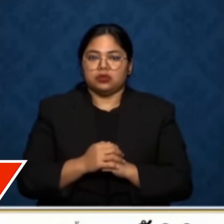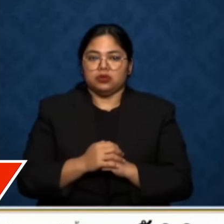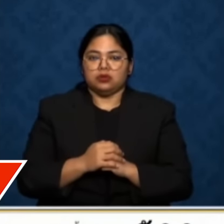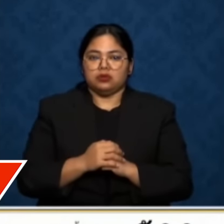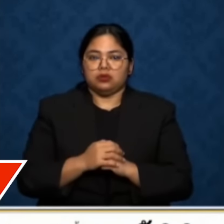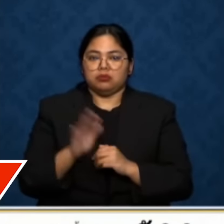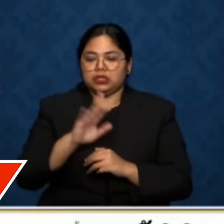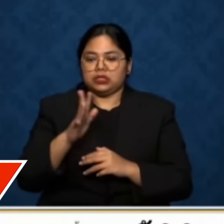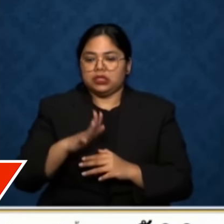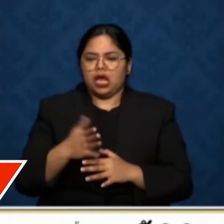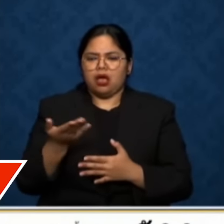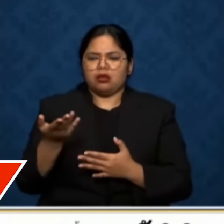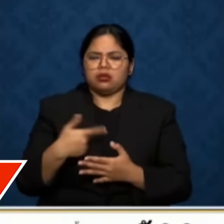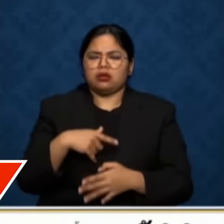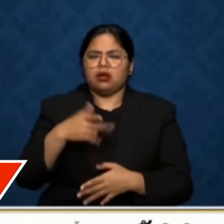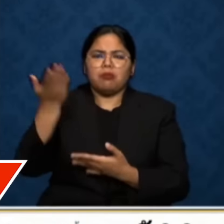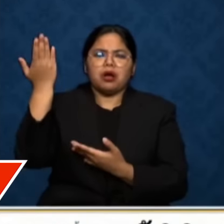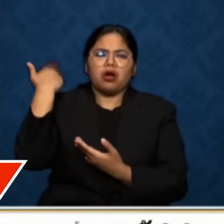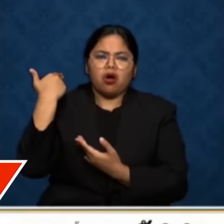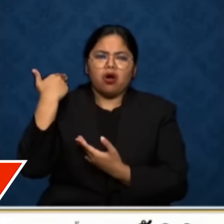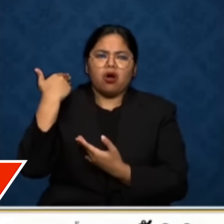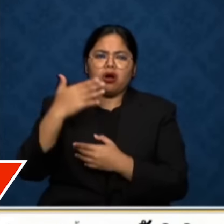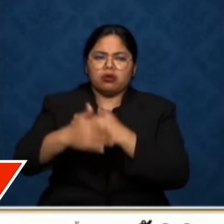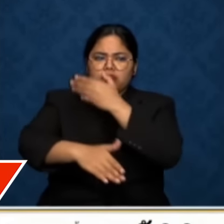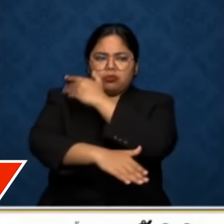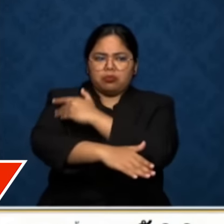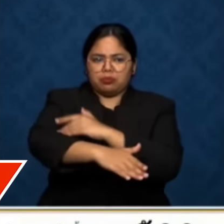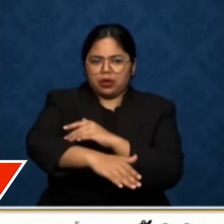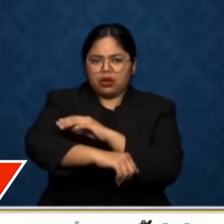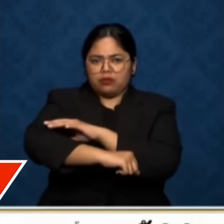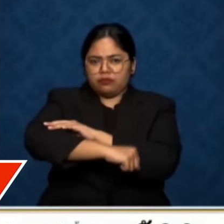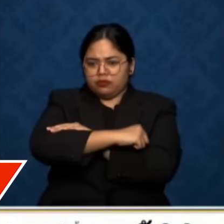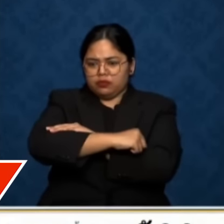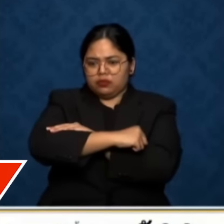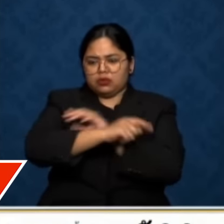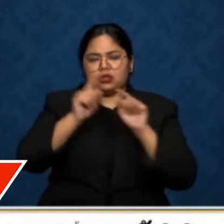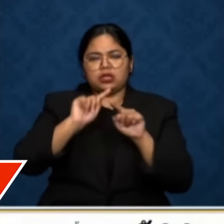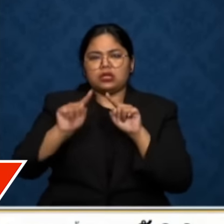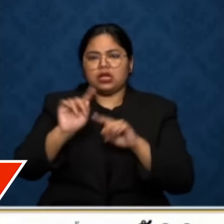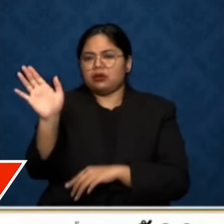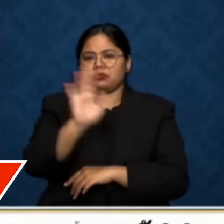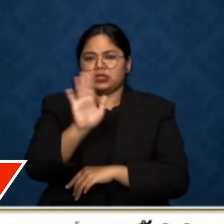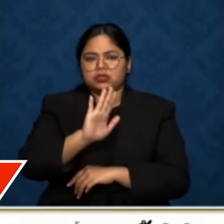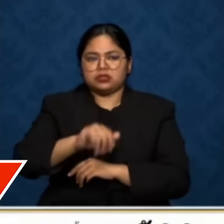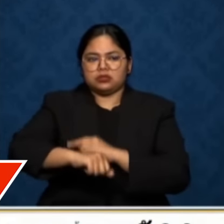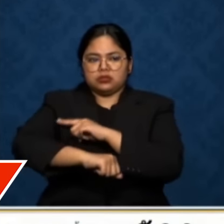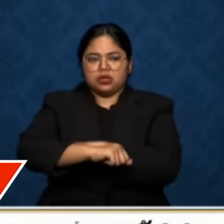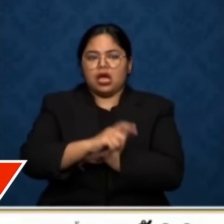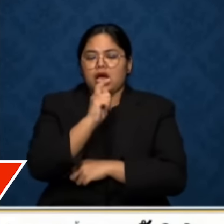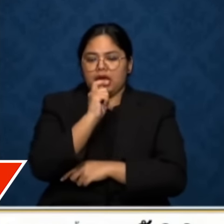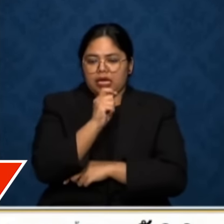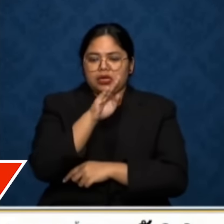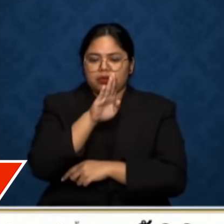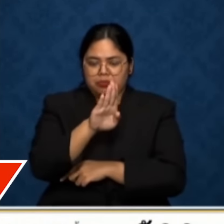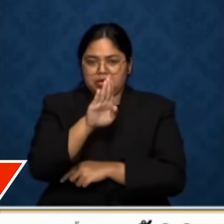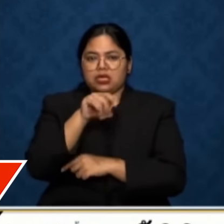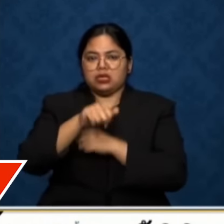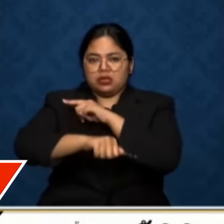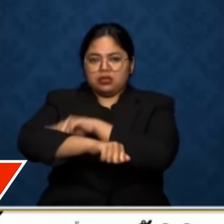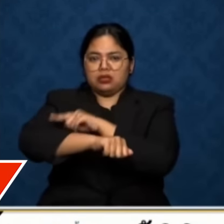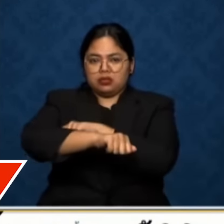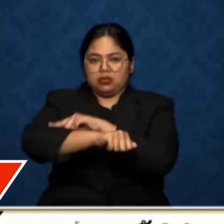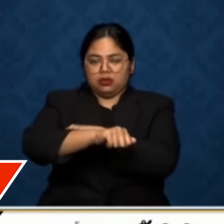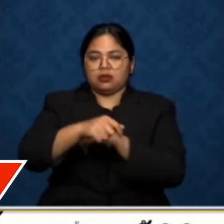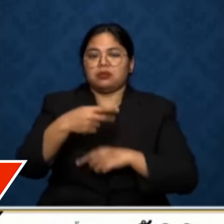านอดีตนายกเนี่ยที่จะต้องอาร์มสลิง90องศาติดแน่นเป๊ะไม่ใช่ครับที่เห็นนี่คือ AB Duction Support หรือว่า Shoulder